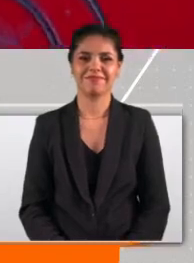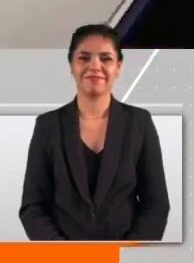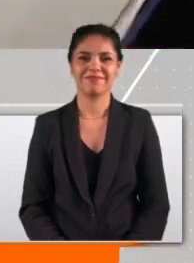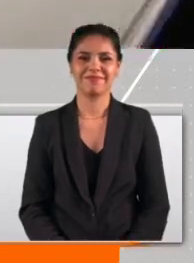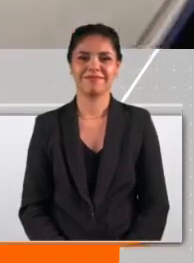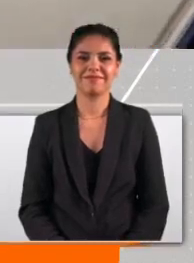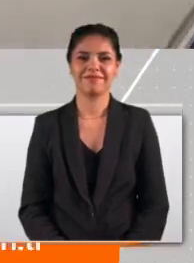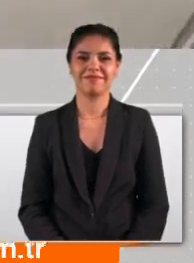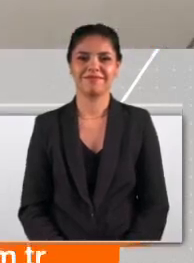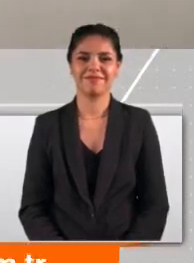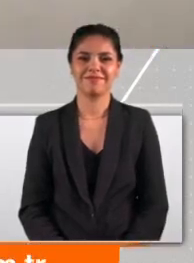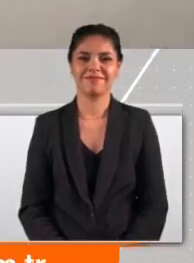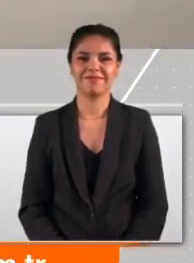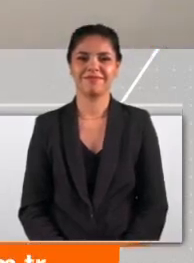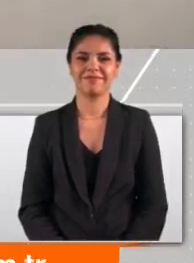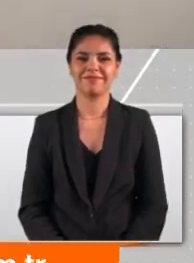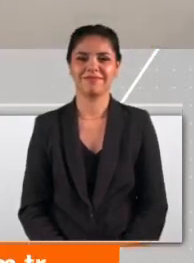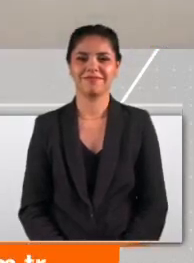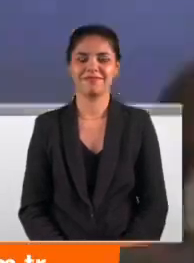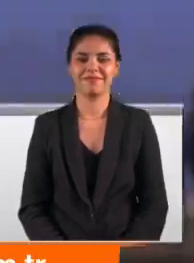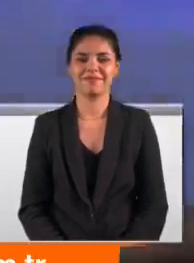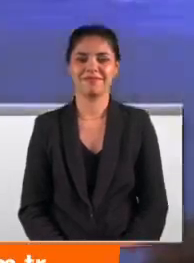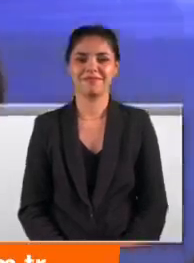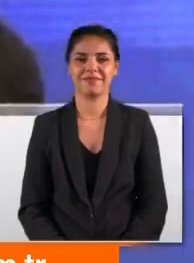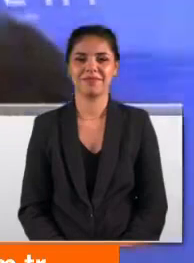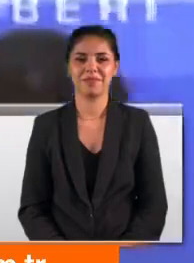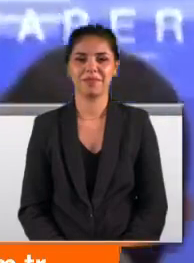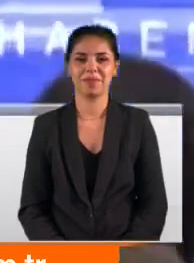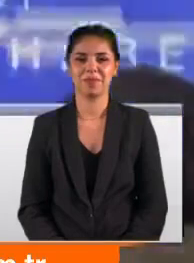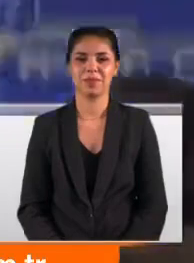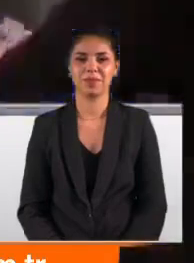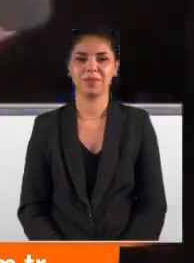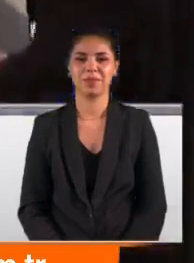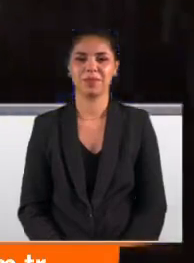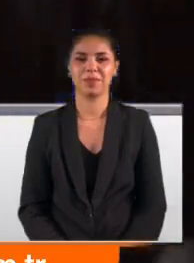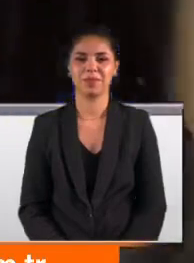muhabir Şükran Uslu ödüle layık görülmüşlerdir.